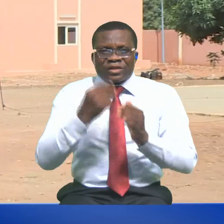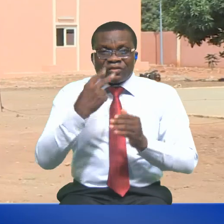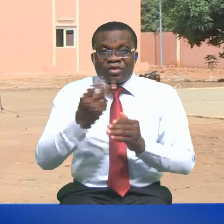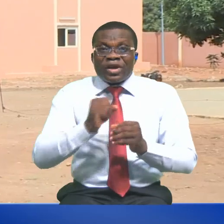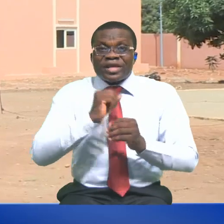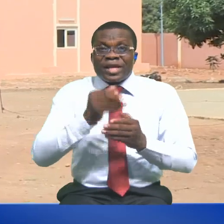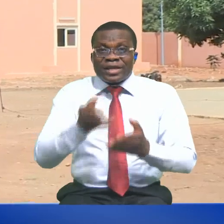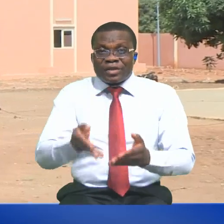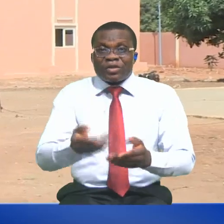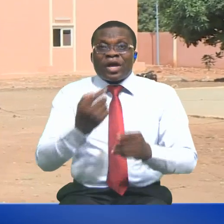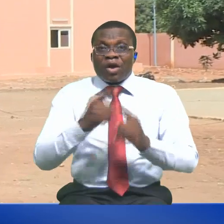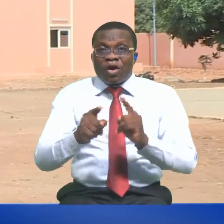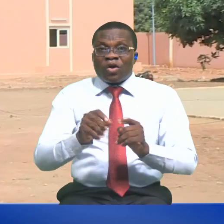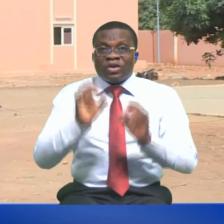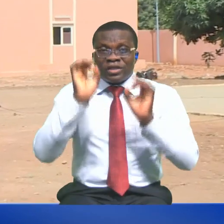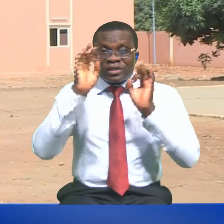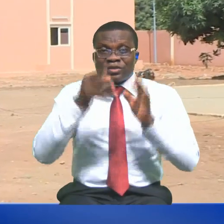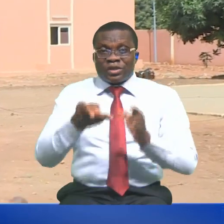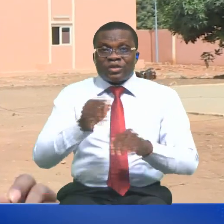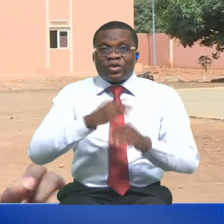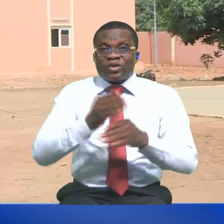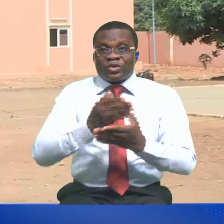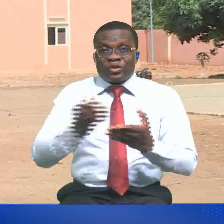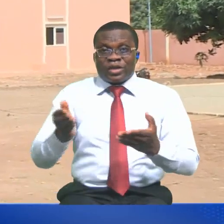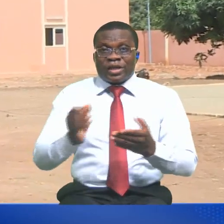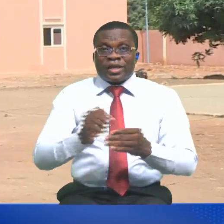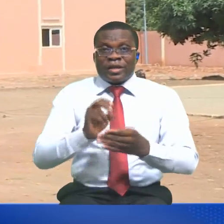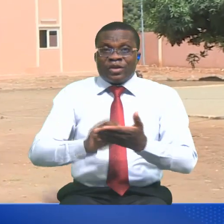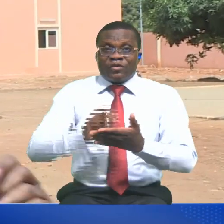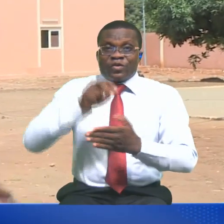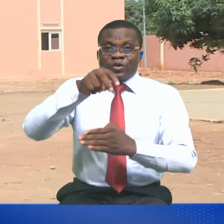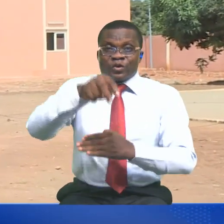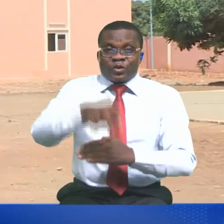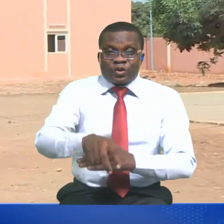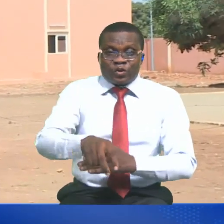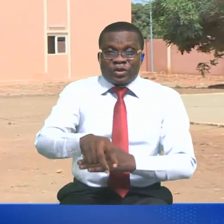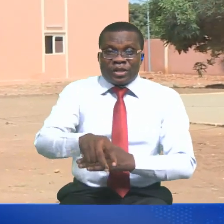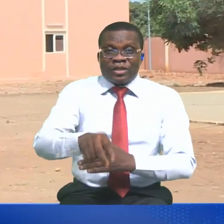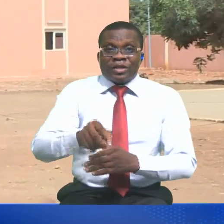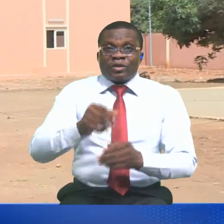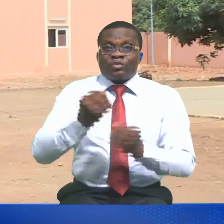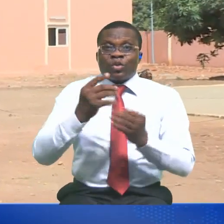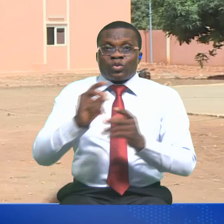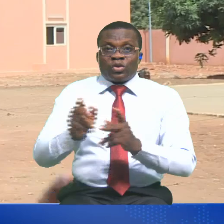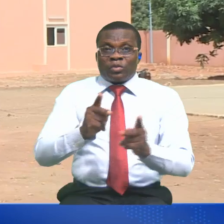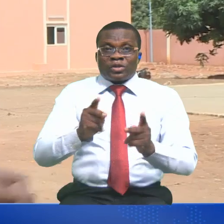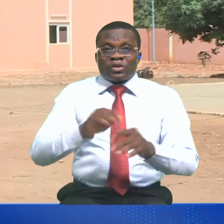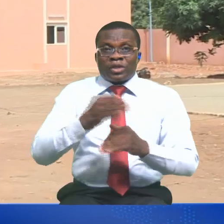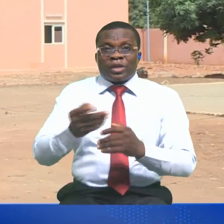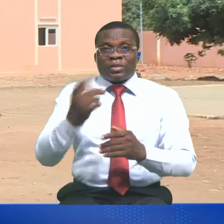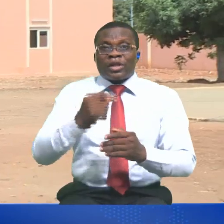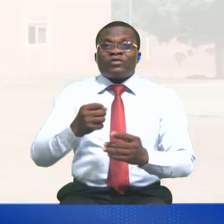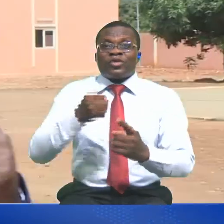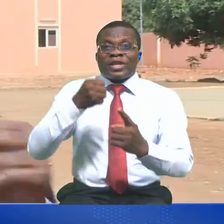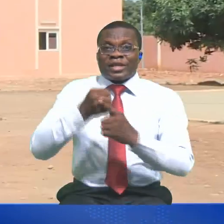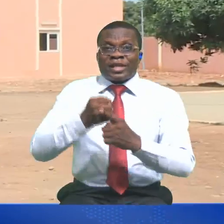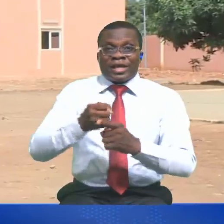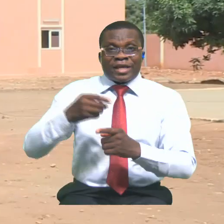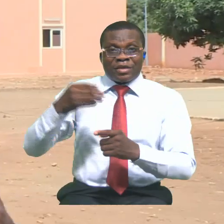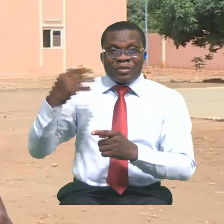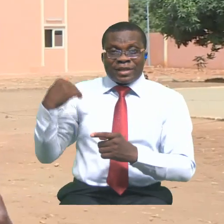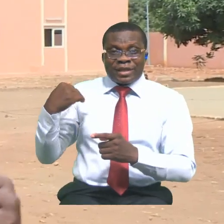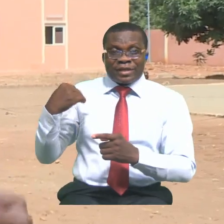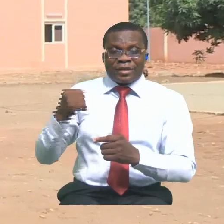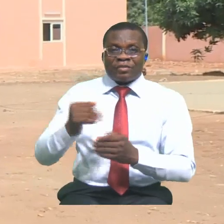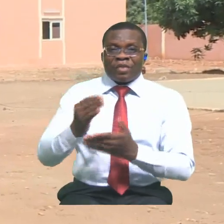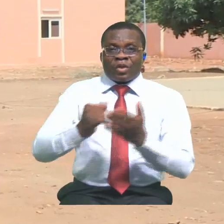explosifs improvisés sur lesquels vont sauter les convois et après, eux, ils viennent attaquer par derrière. Le module